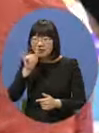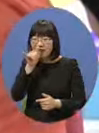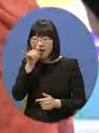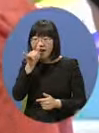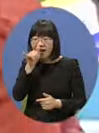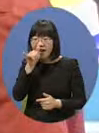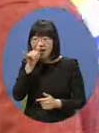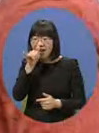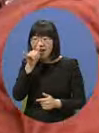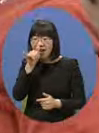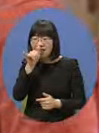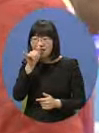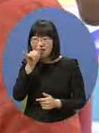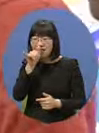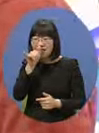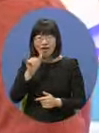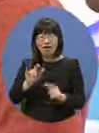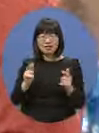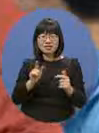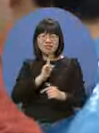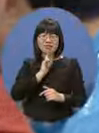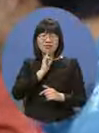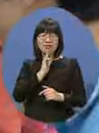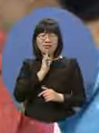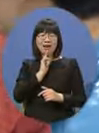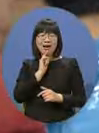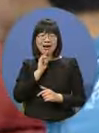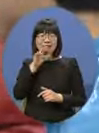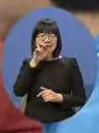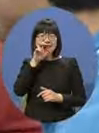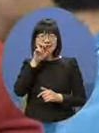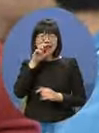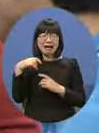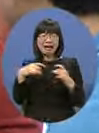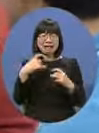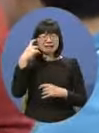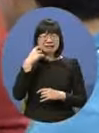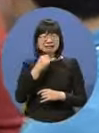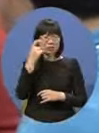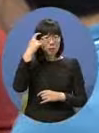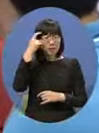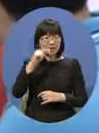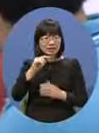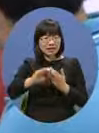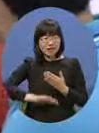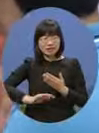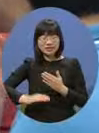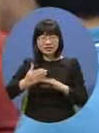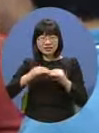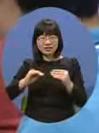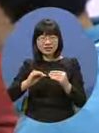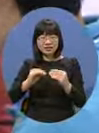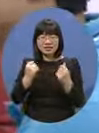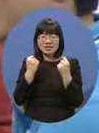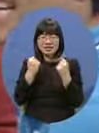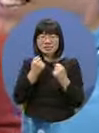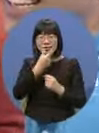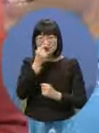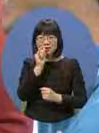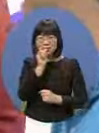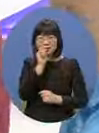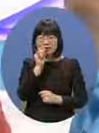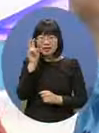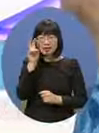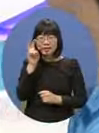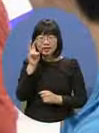아니요. 선생님. 골반에 쥐가 나는 건 뭐죠? 그건 지금 이 하체 근육도 조금 근력이 약간 부족한 상태인 것